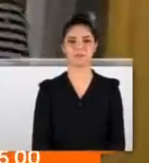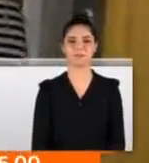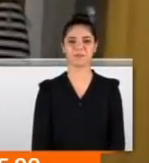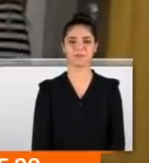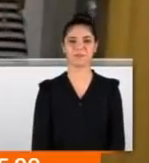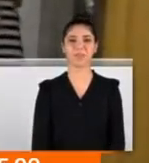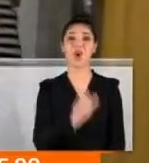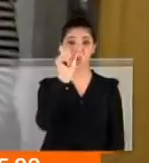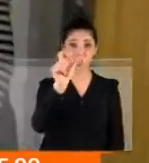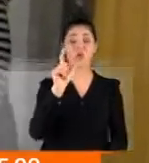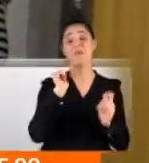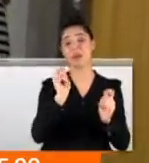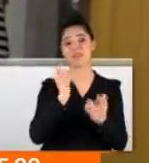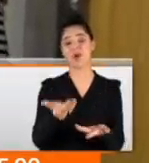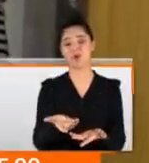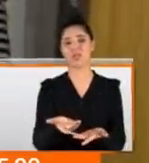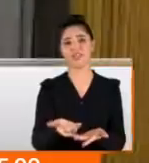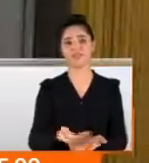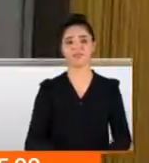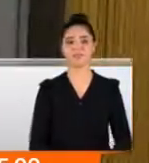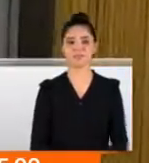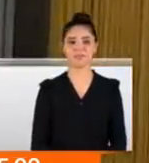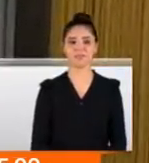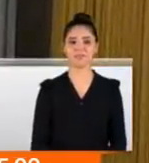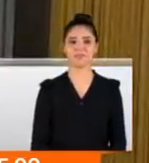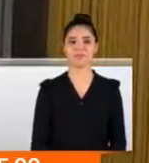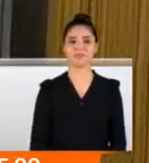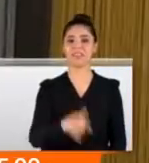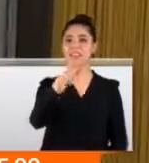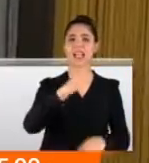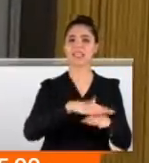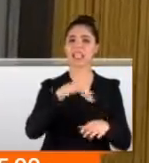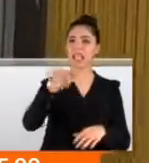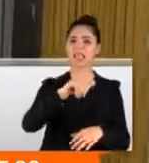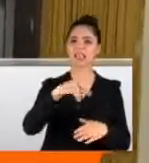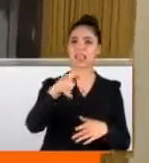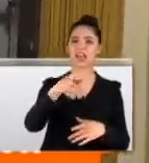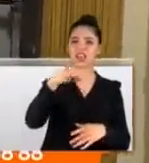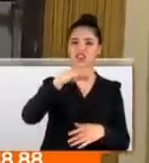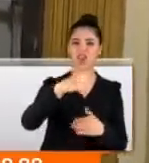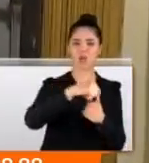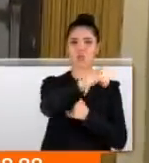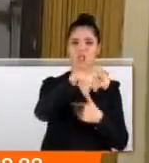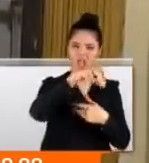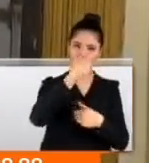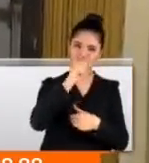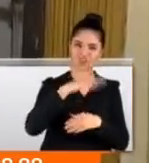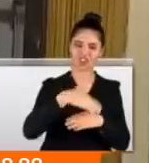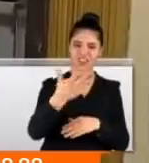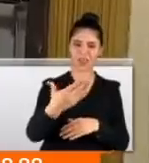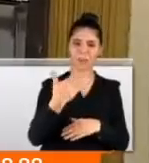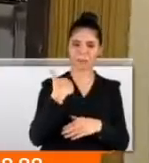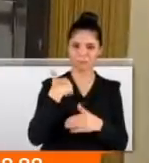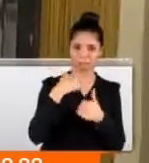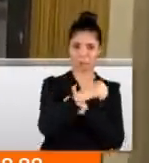O zaman uyarmak zorundayım. Uyarmak zorundayım. Sen niye yakında duruyorsun bu kadar? Çayını alıp da orada içsene.